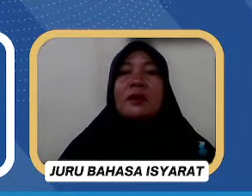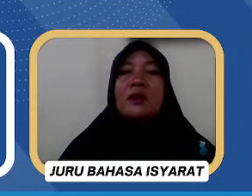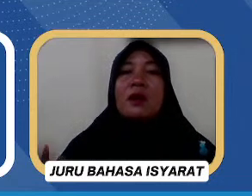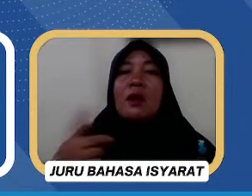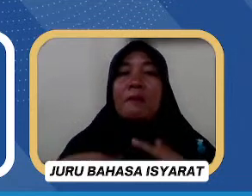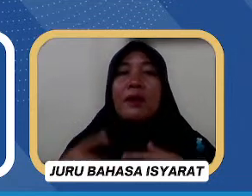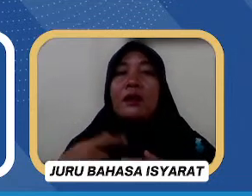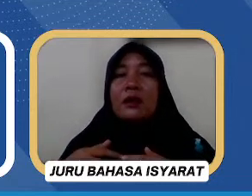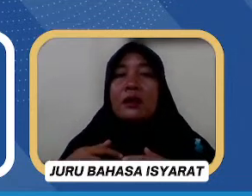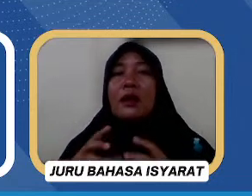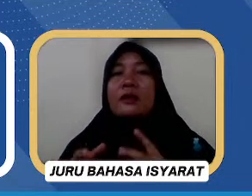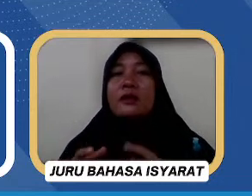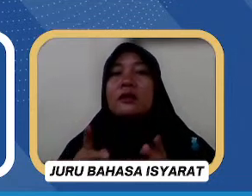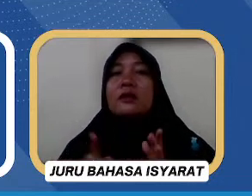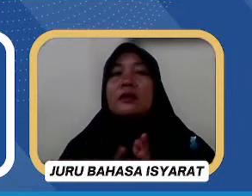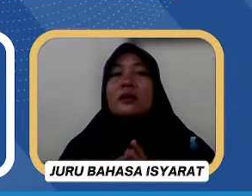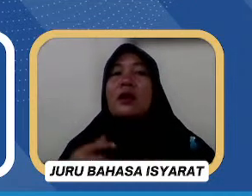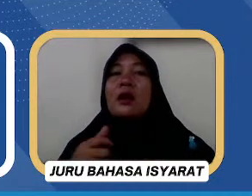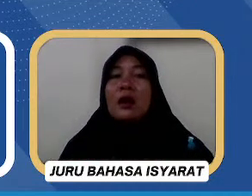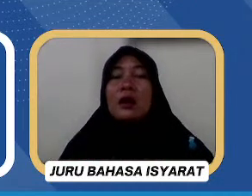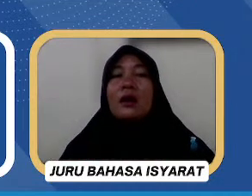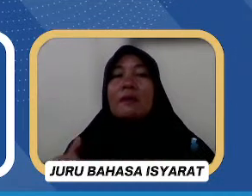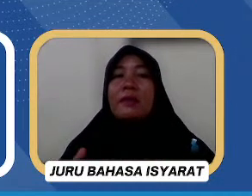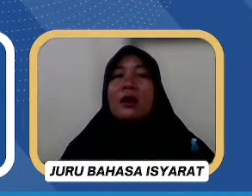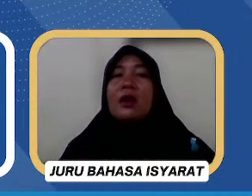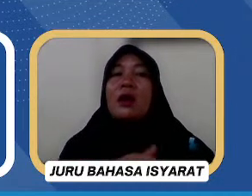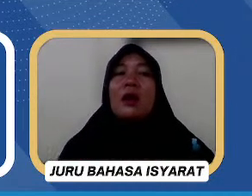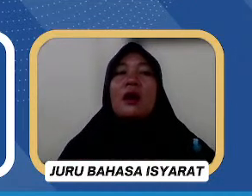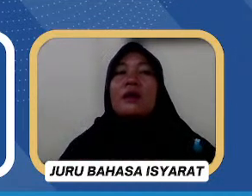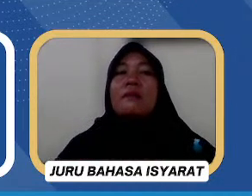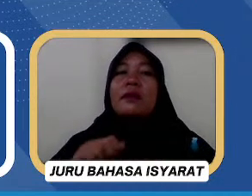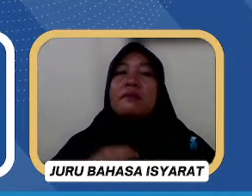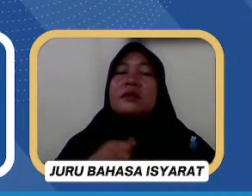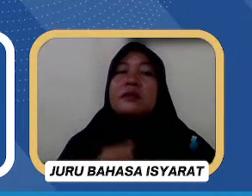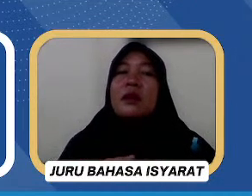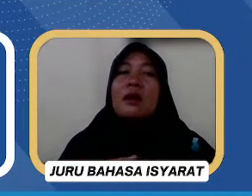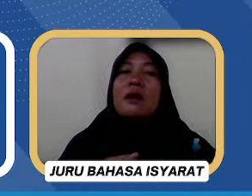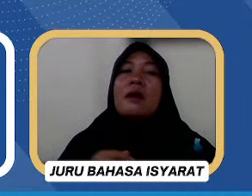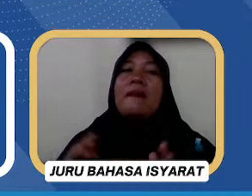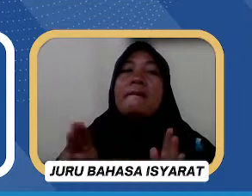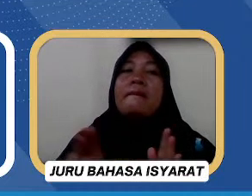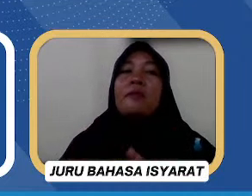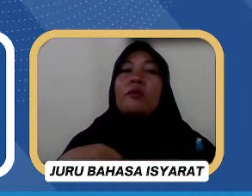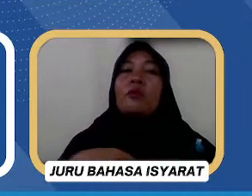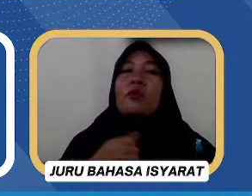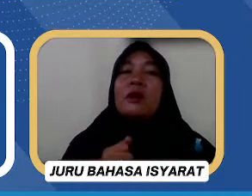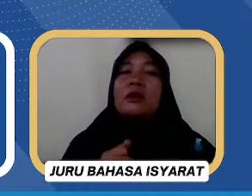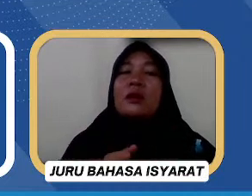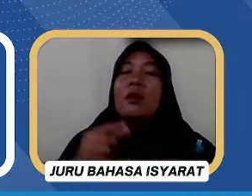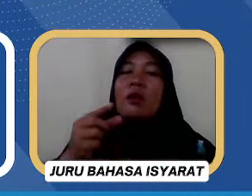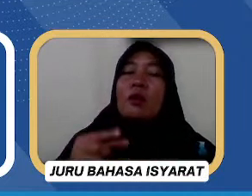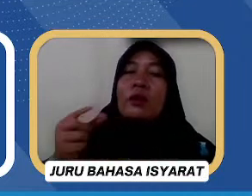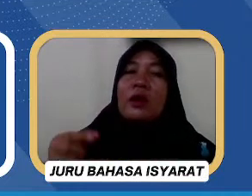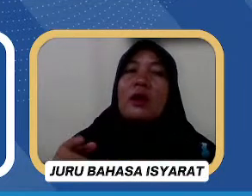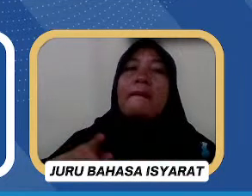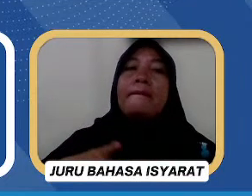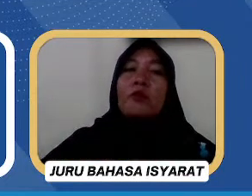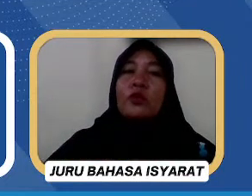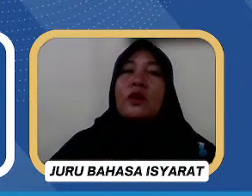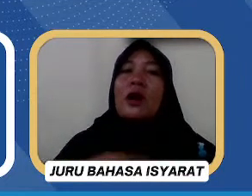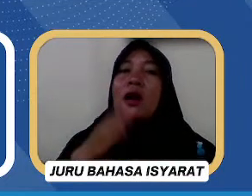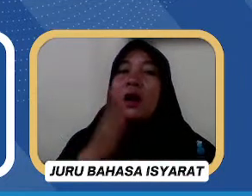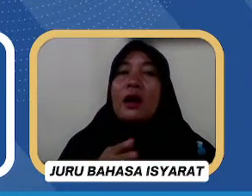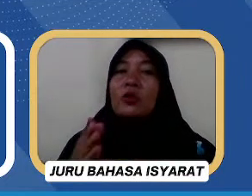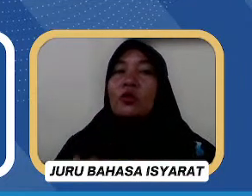selain mengajarkan apa yang saya sebutkan tadi, ini juga berbicara tentang norma. Norma-norma yang berkaitan dengan